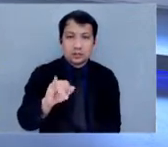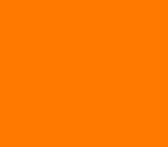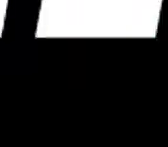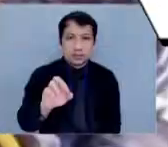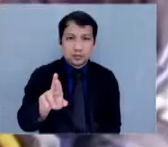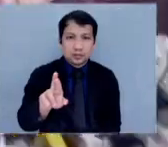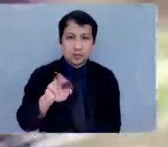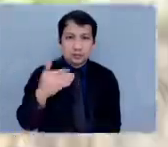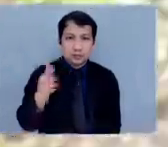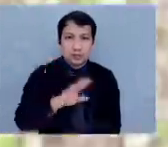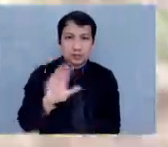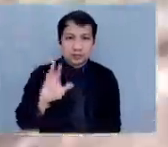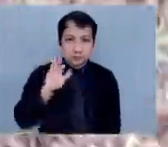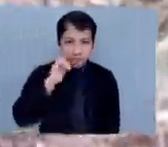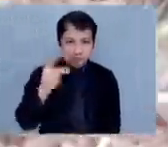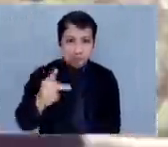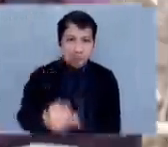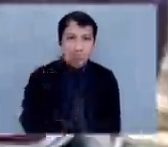Pawi.